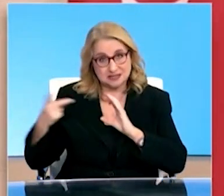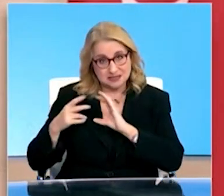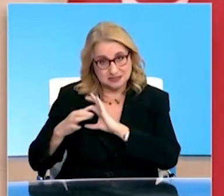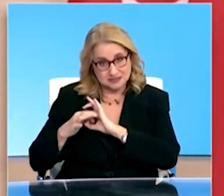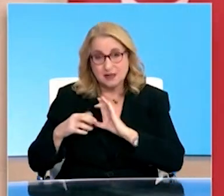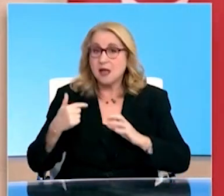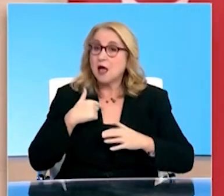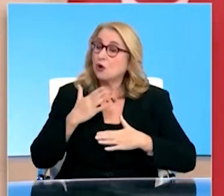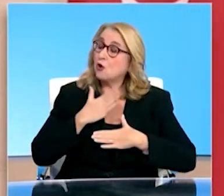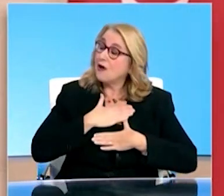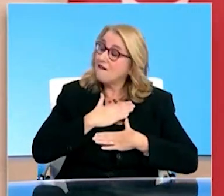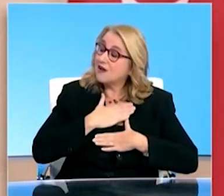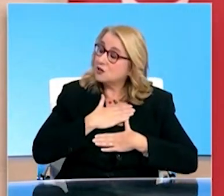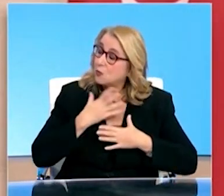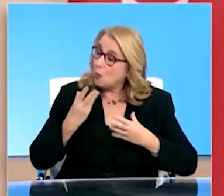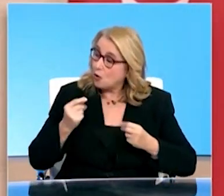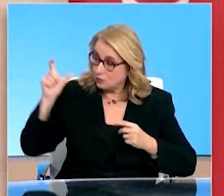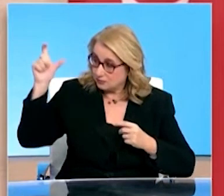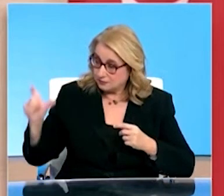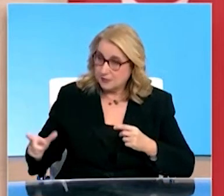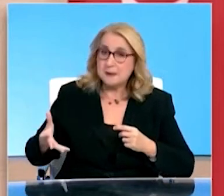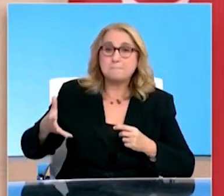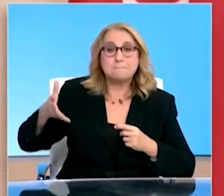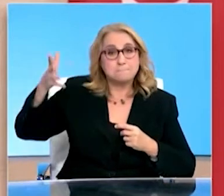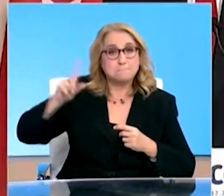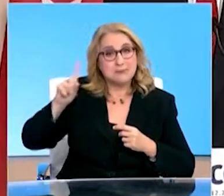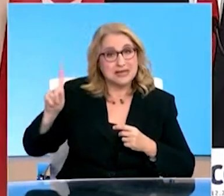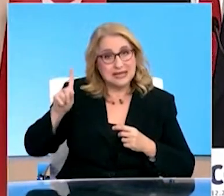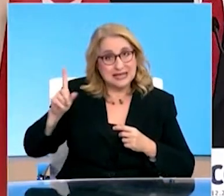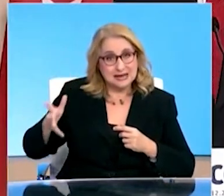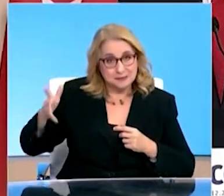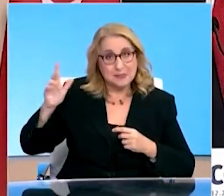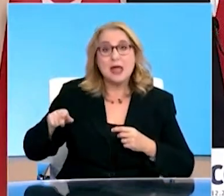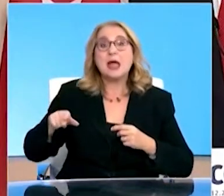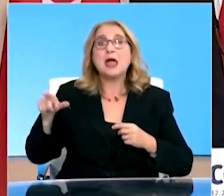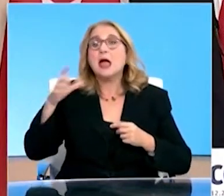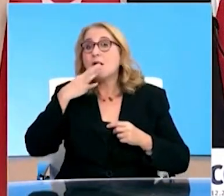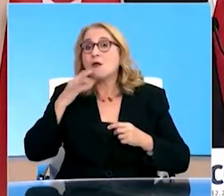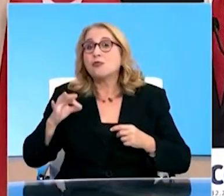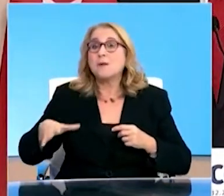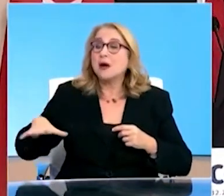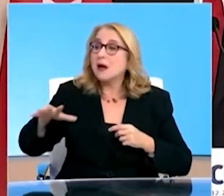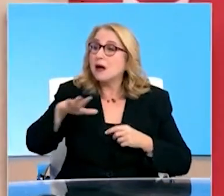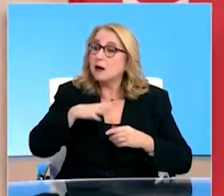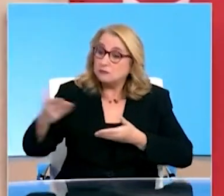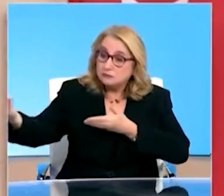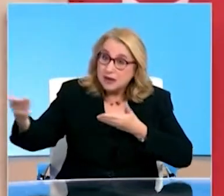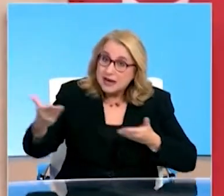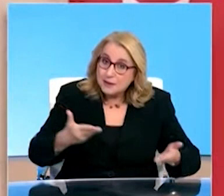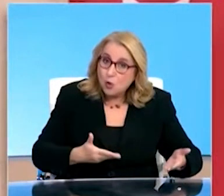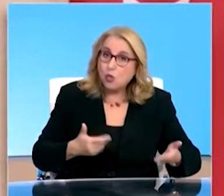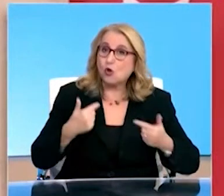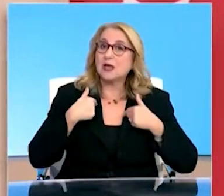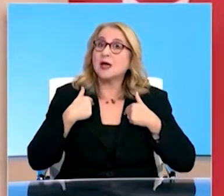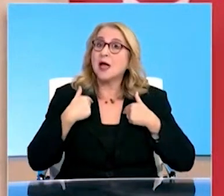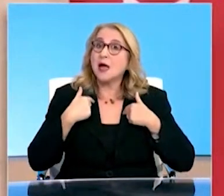Θα ήθελα να ευχαριστήσω στο πρόσωπο του κυρίου Πρωθυπουργού Κωνσταντίνου Μητσοτάκη τις ελληνικές αρχές για την ευγενική υποδοχή που